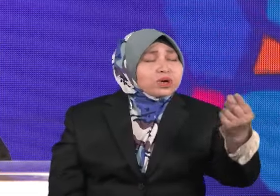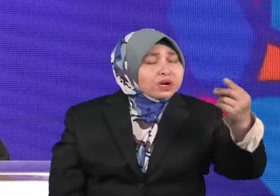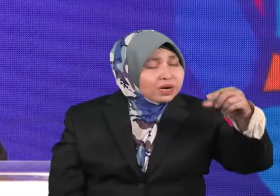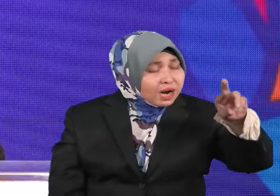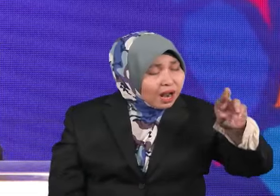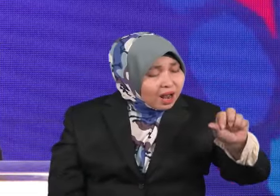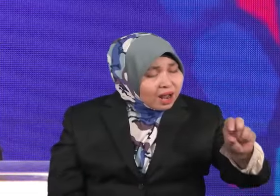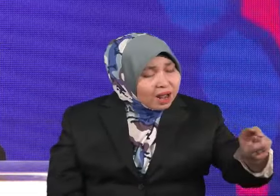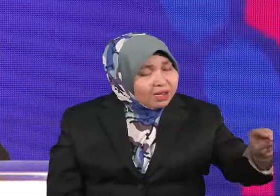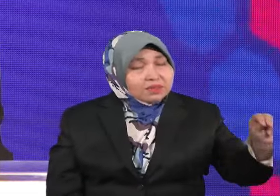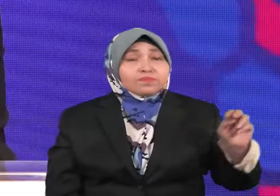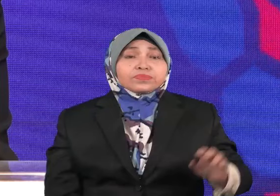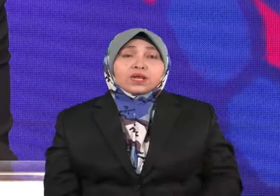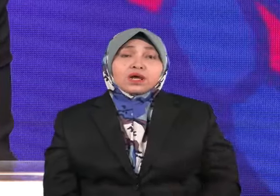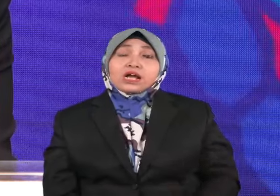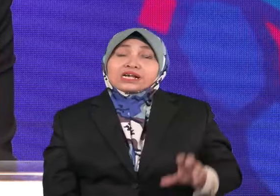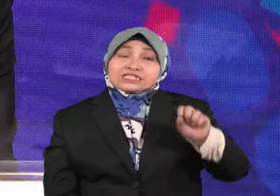al-Qur'an.